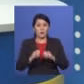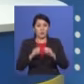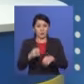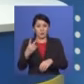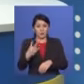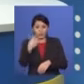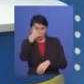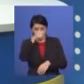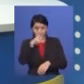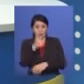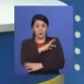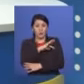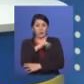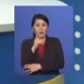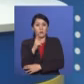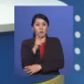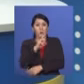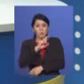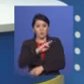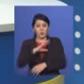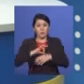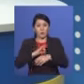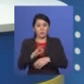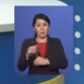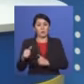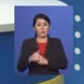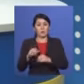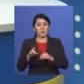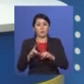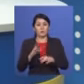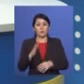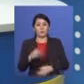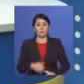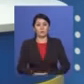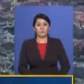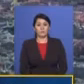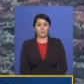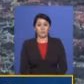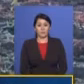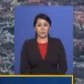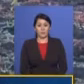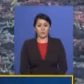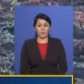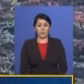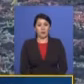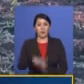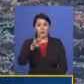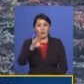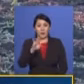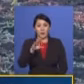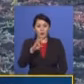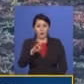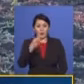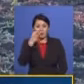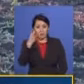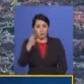жасыл желектерді бөліп отырғызусында жұмыстарды жүргізуде. Әріптесім Нұрбол Балғабеков жалғастырады. Кондратов тәжірибе